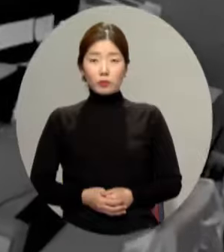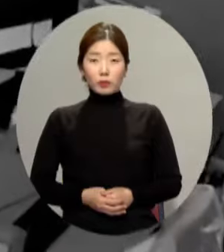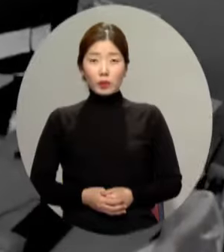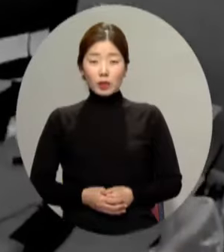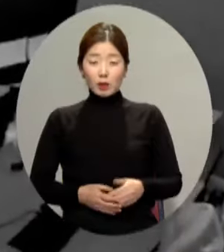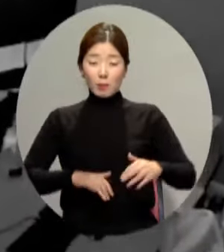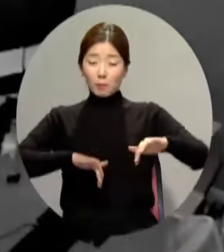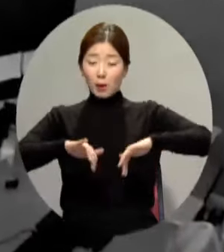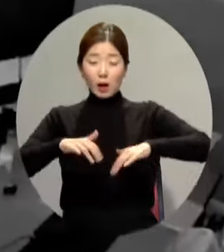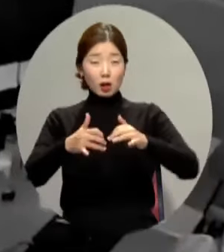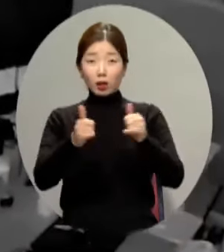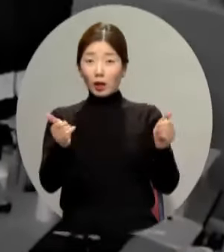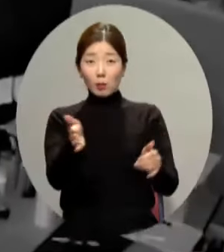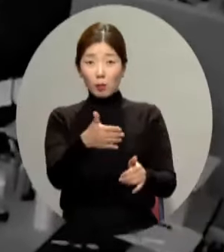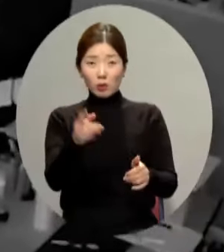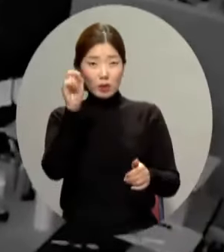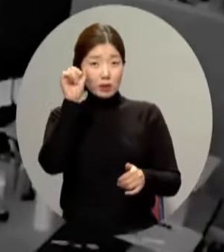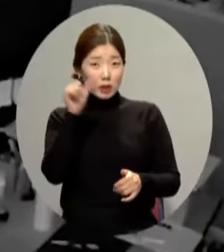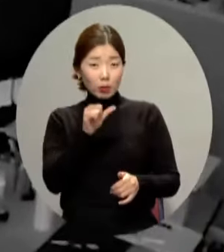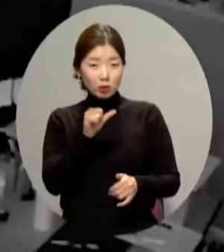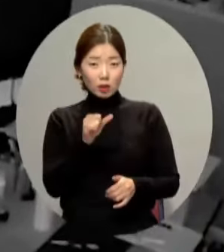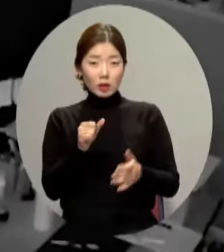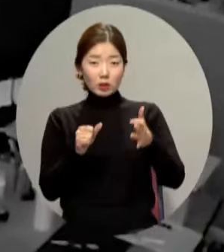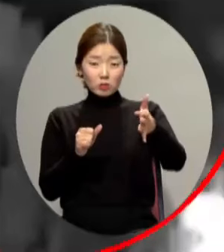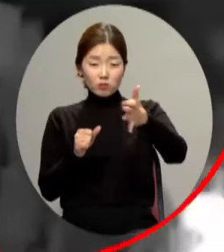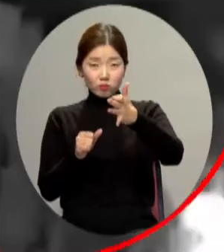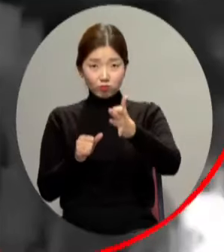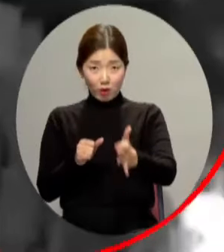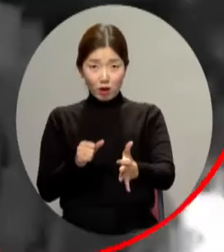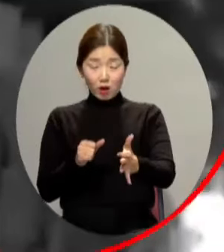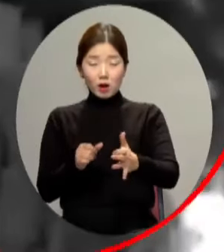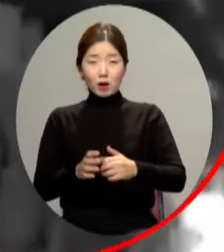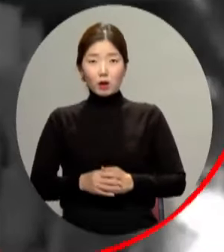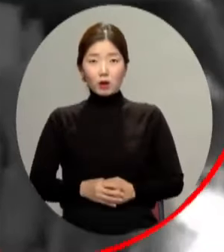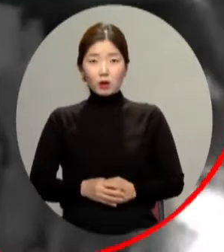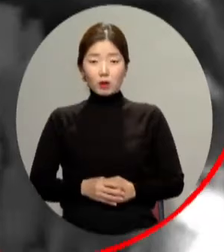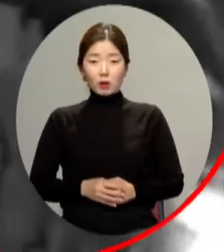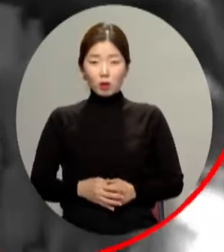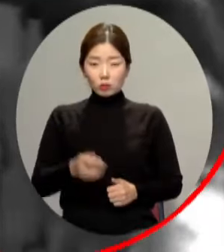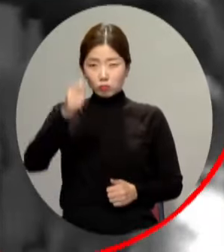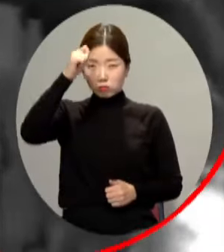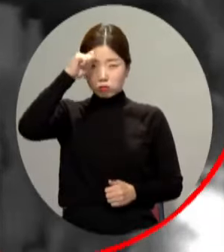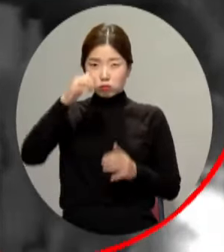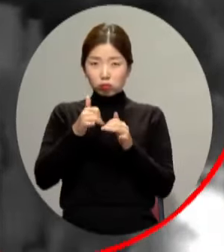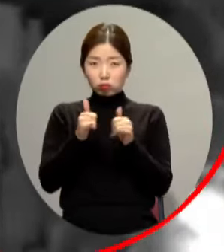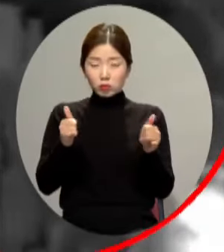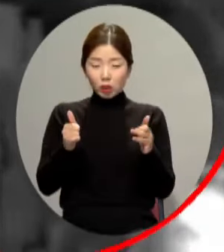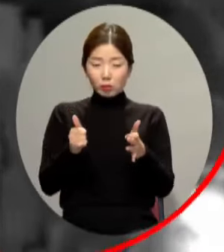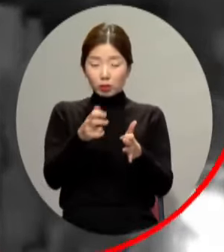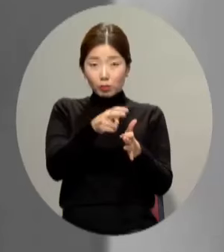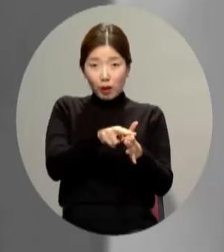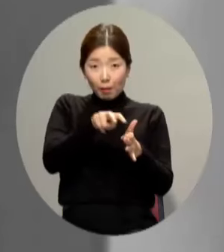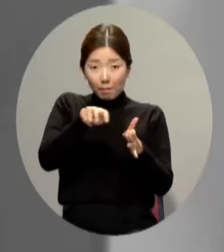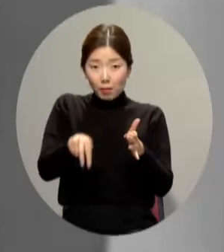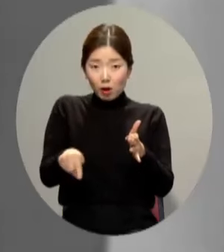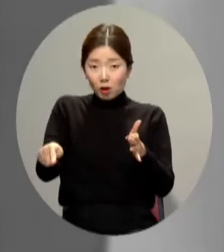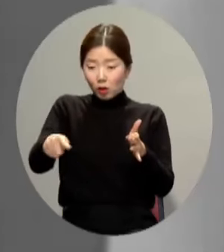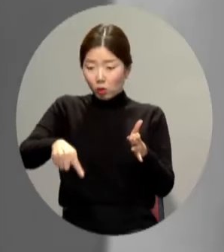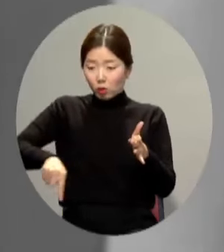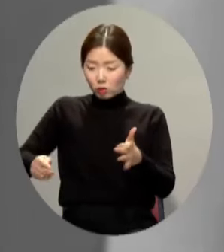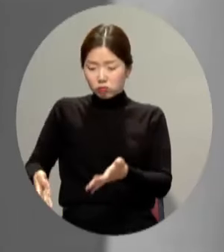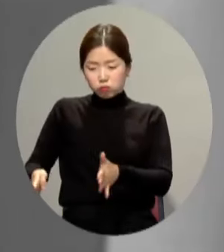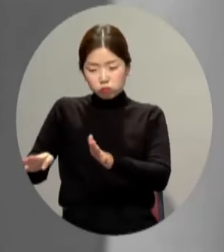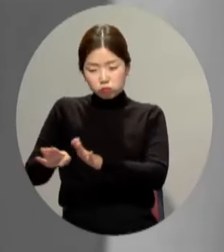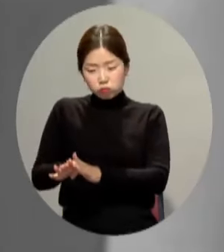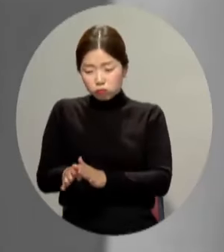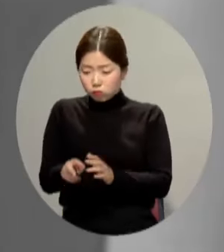오가는 인적이 드문 야심한 새벽, 길가에 트럭 한 대가 멈춰섭니다. 모자를 쓴 사람이 차에서 내리더니 상점 밖에 놓인